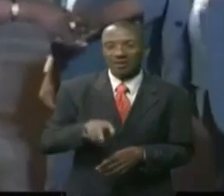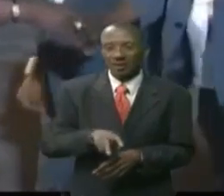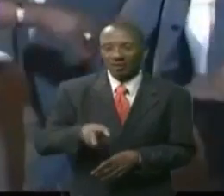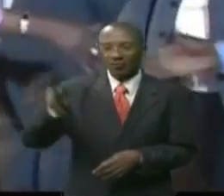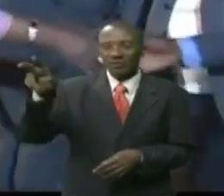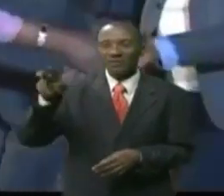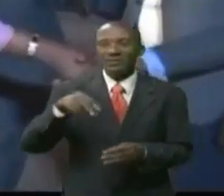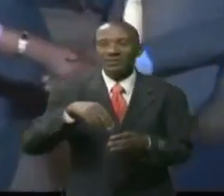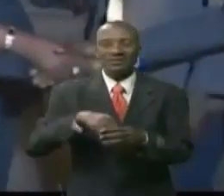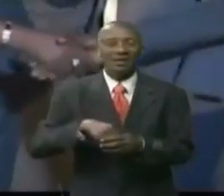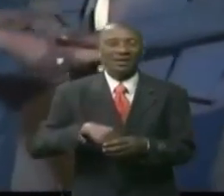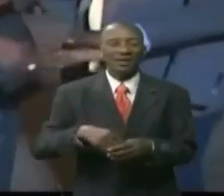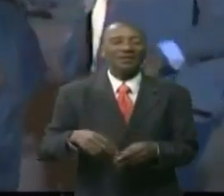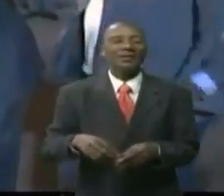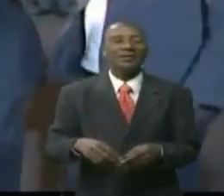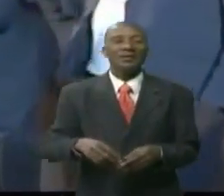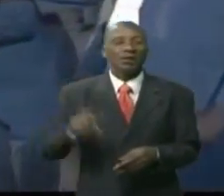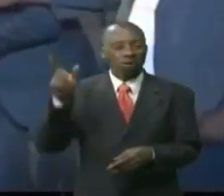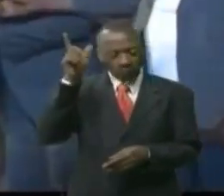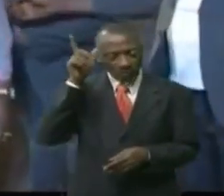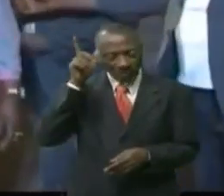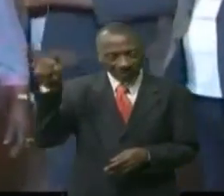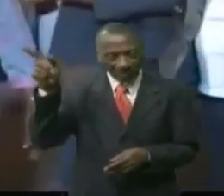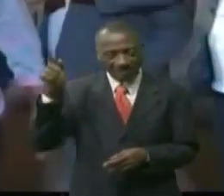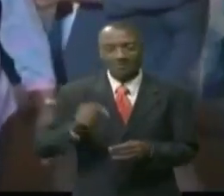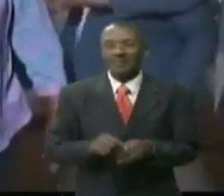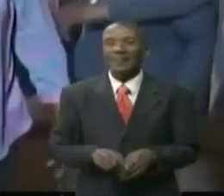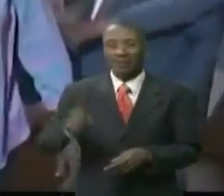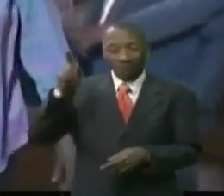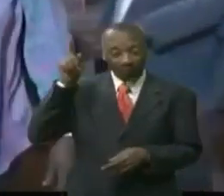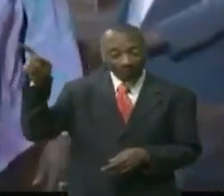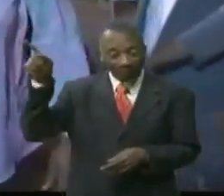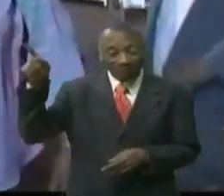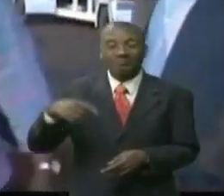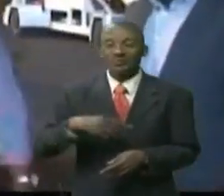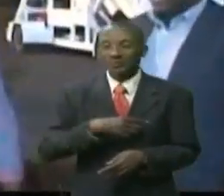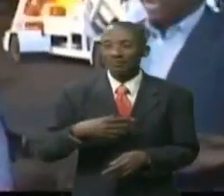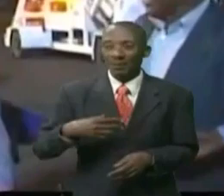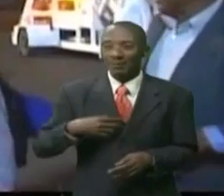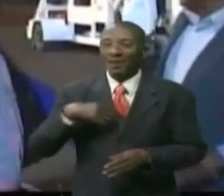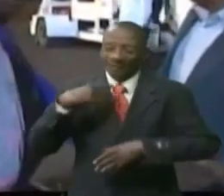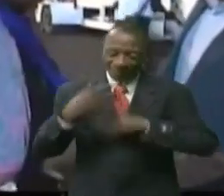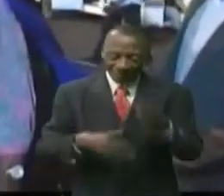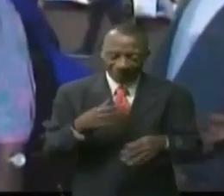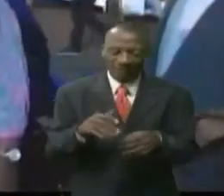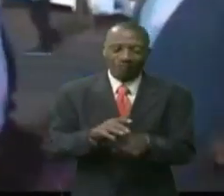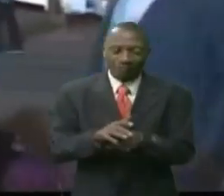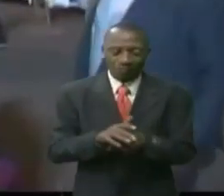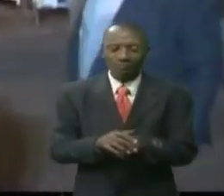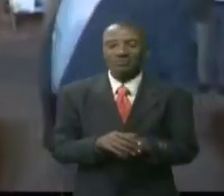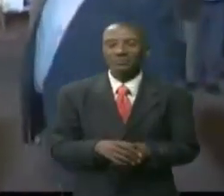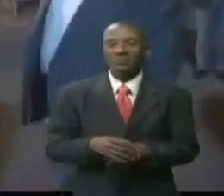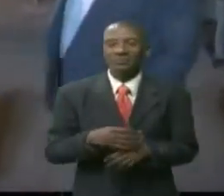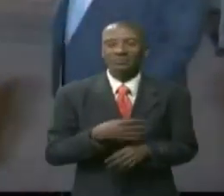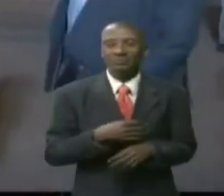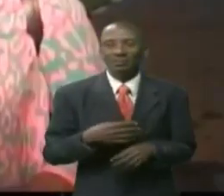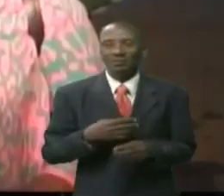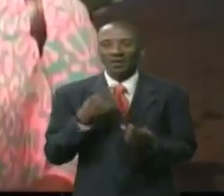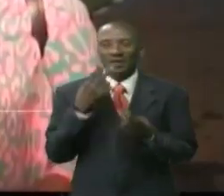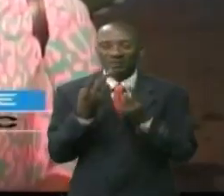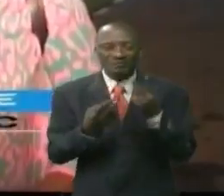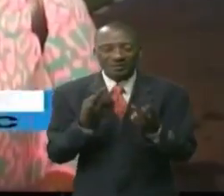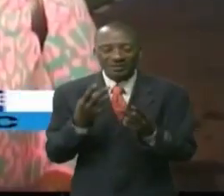à réorganiser un tout petit peu notre Direction Provinciale comprendre les enjeux les défis